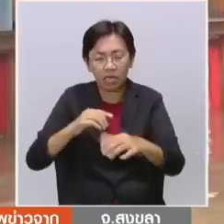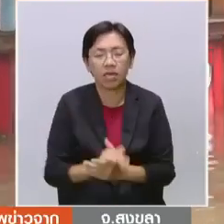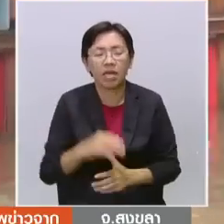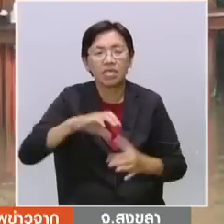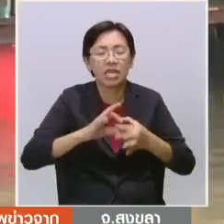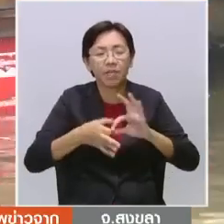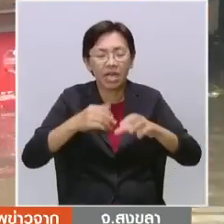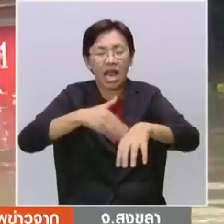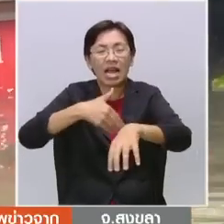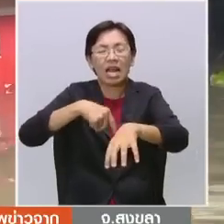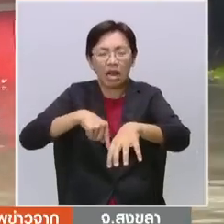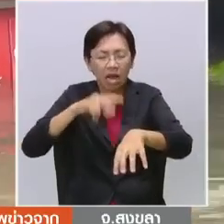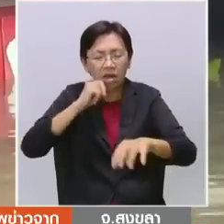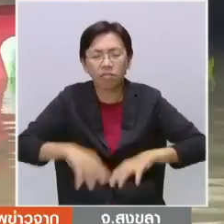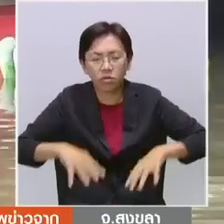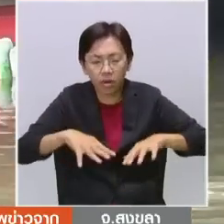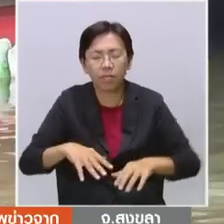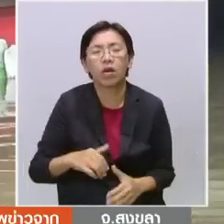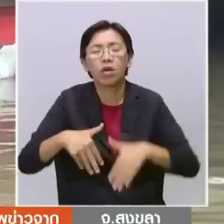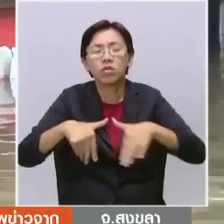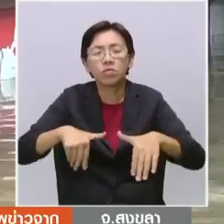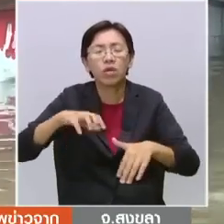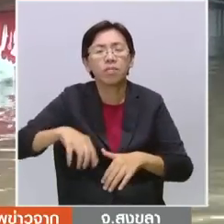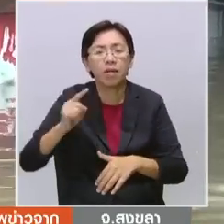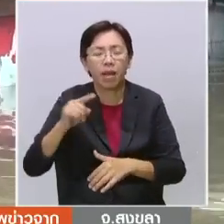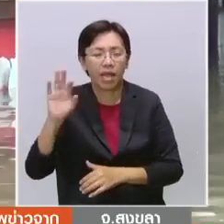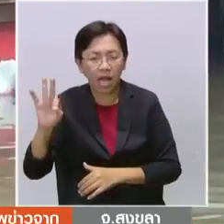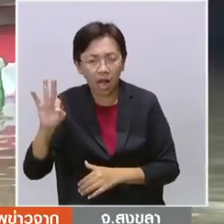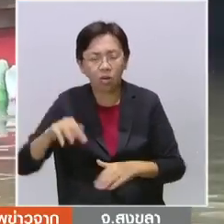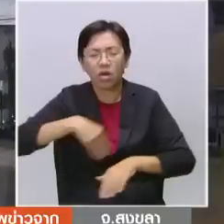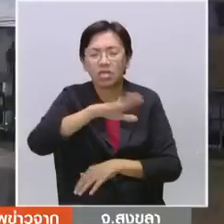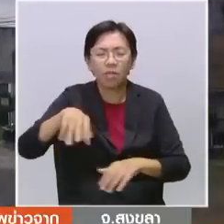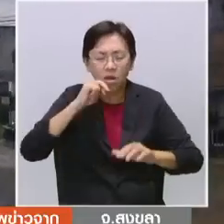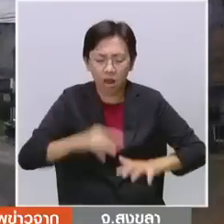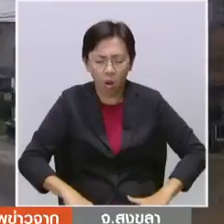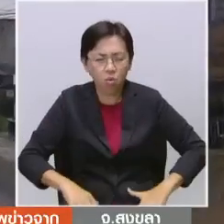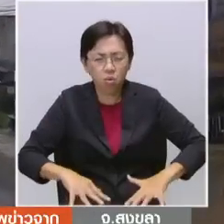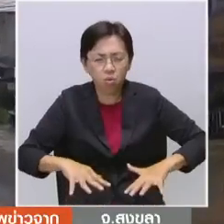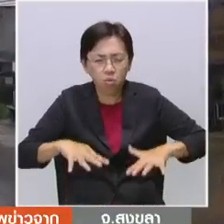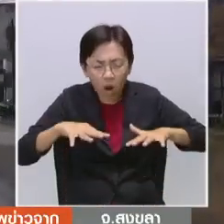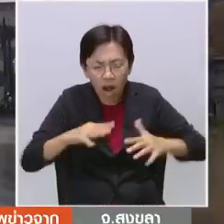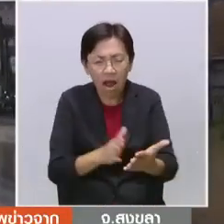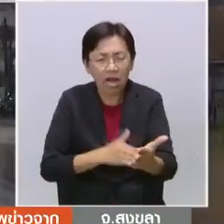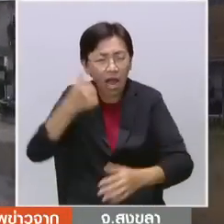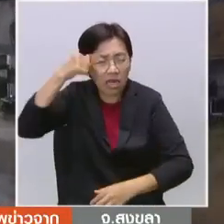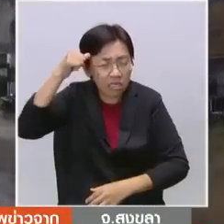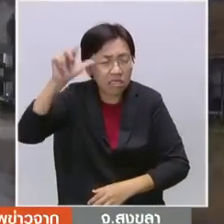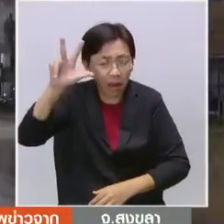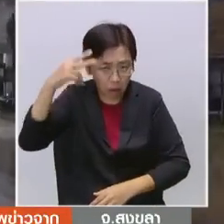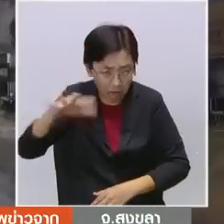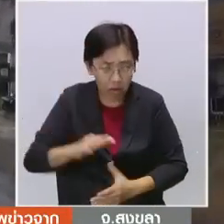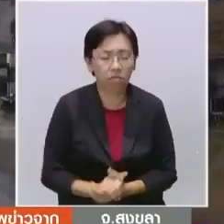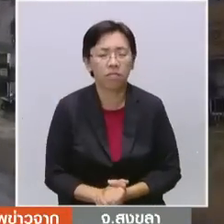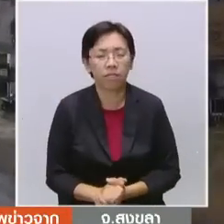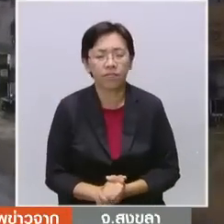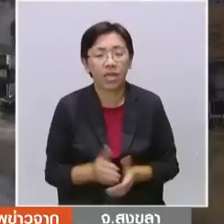ามกีฬาเนินขุนทองชุมชนเมืองใหม่9ชาวบ้านต้องใช้ชีวิตอยู่ท่ามกลางน้ำท่วมนาน3วันติดแล้วน